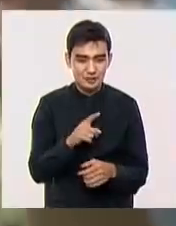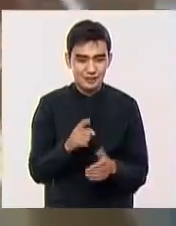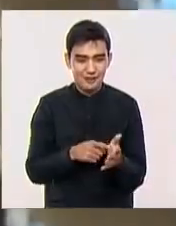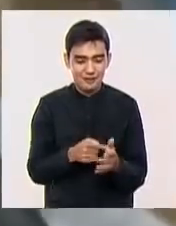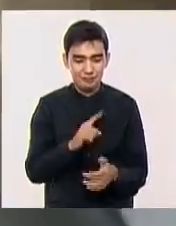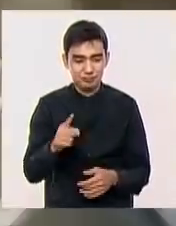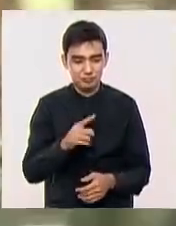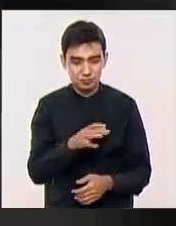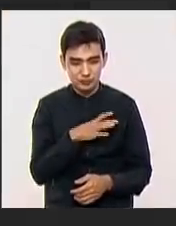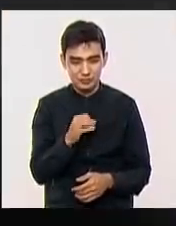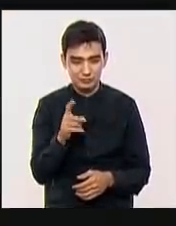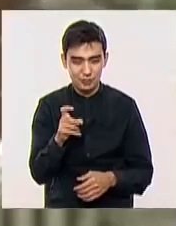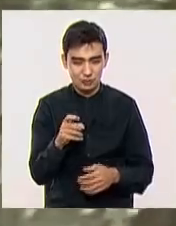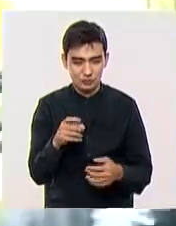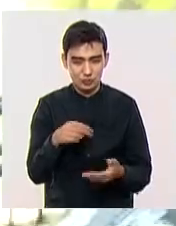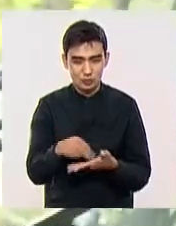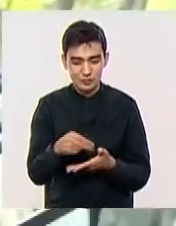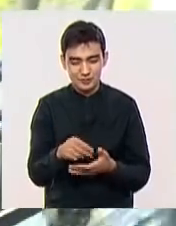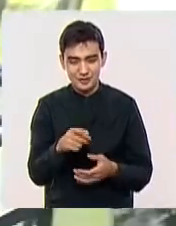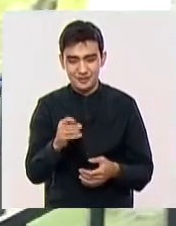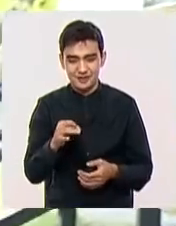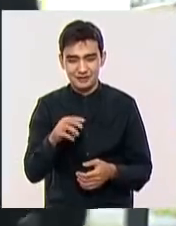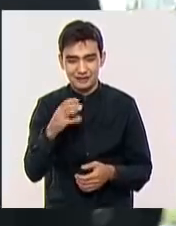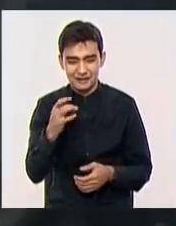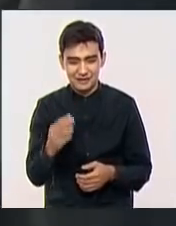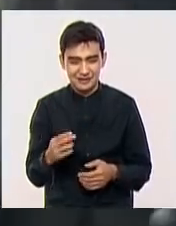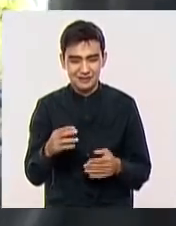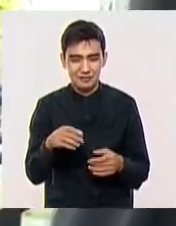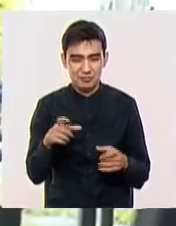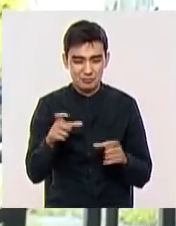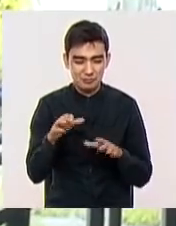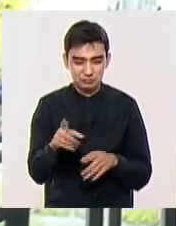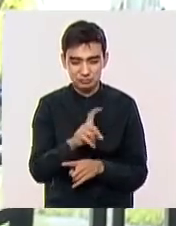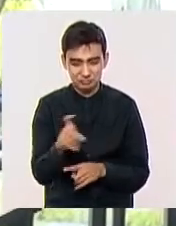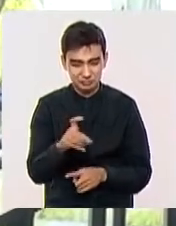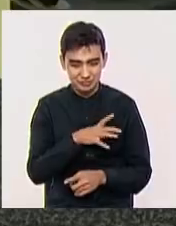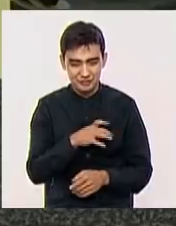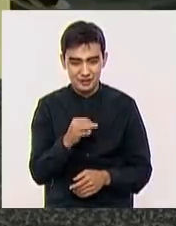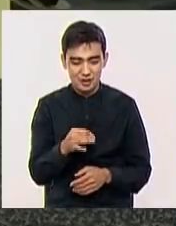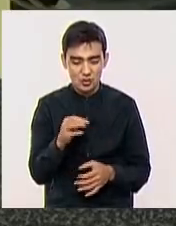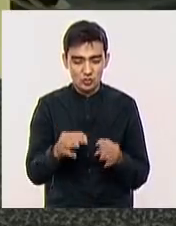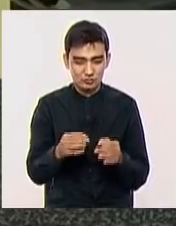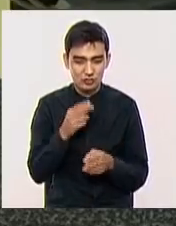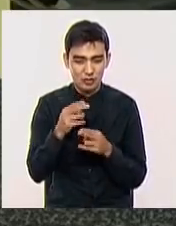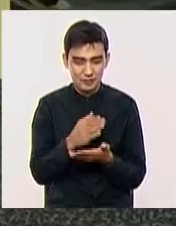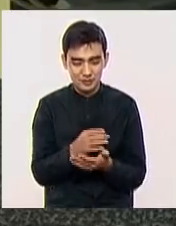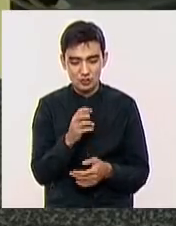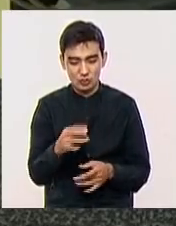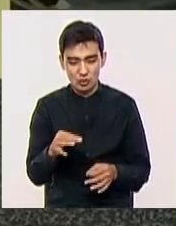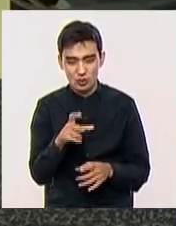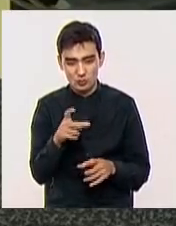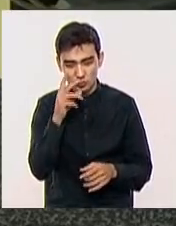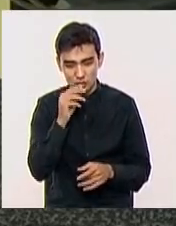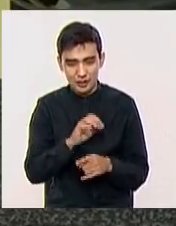Караганду, распылял баллончик в торговых домах. Сейчас, по данным полиции, материалы также передали в суд, но горожане требуют отправить